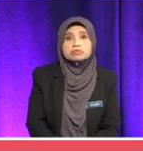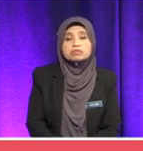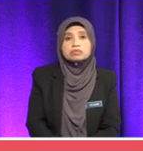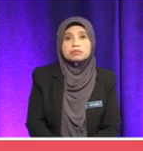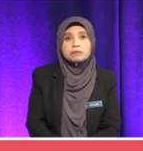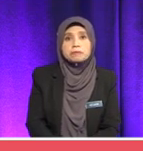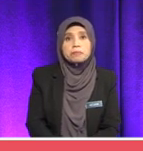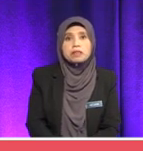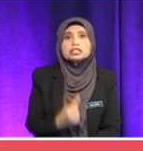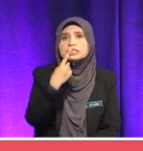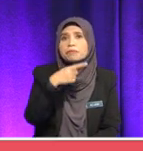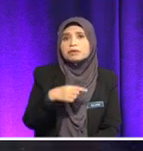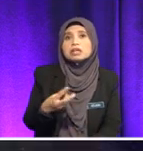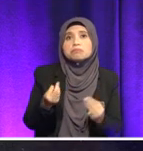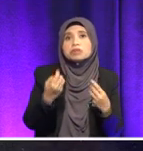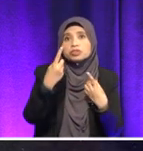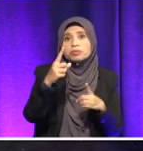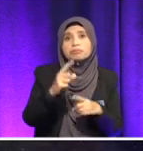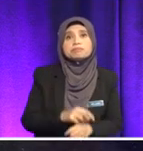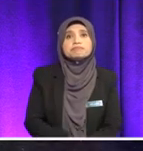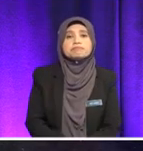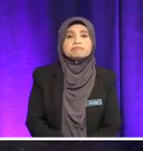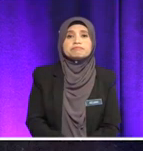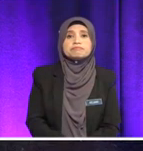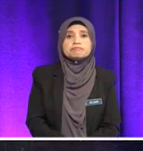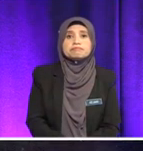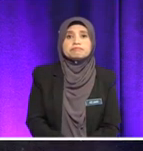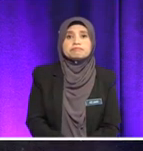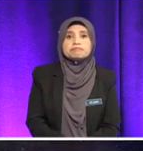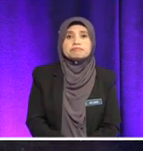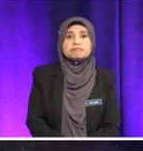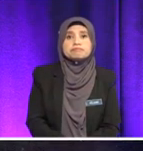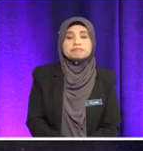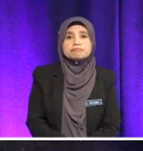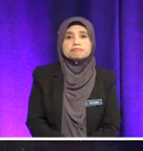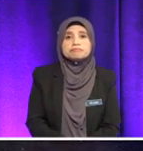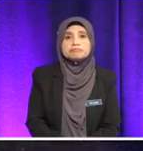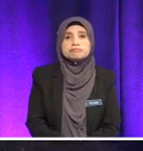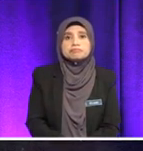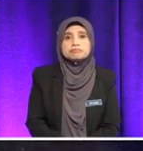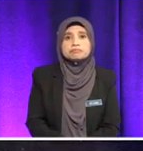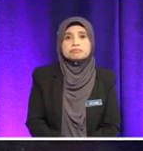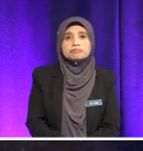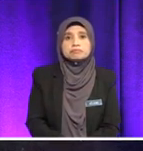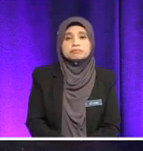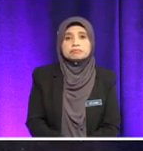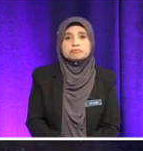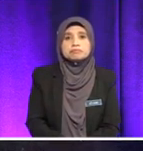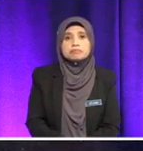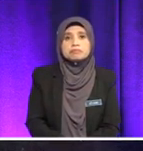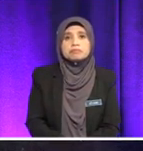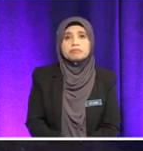dengan bahasa dan pendidikan mungkin hasil bacaan atau rujukan Rani